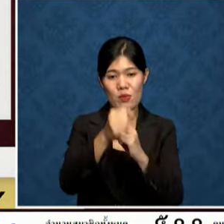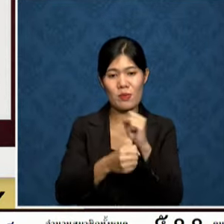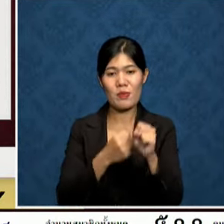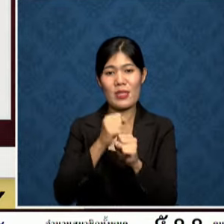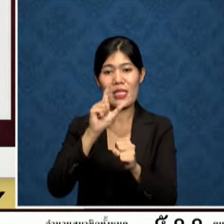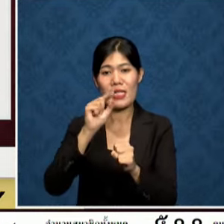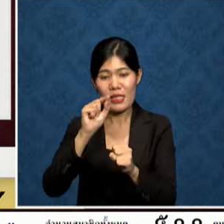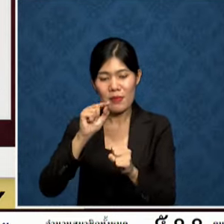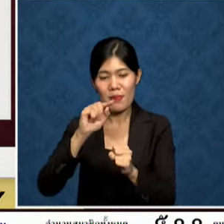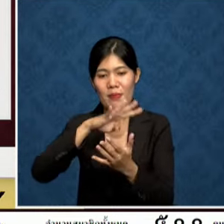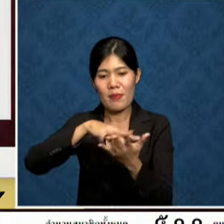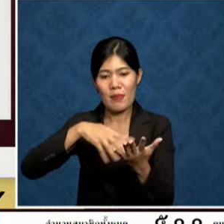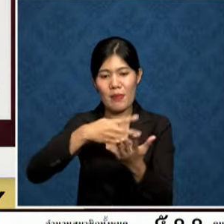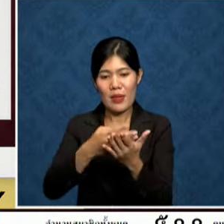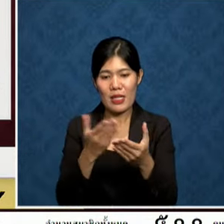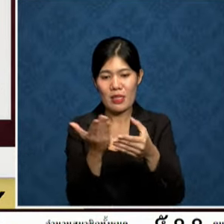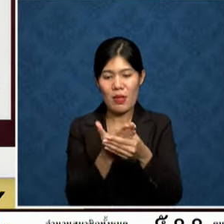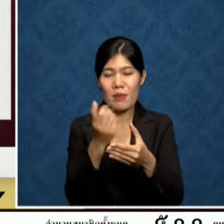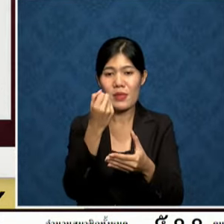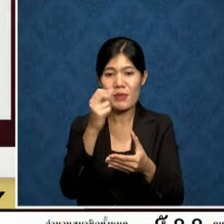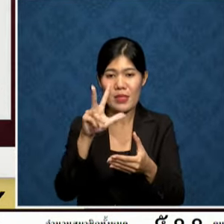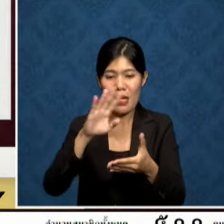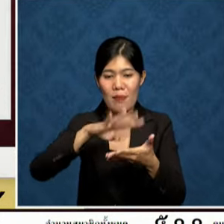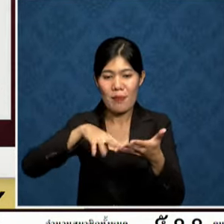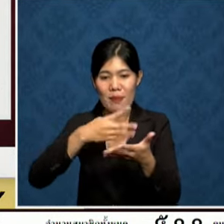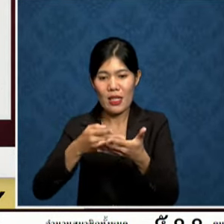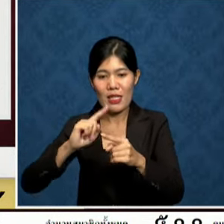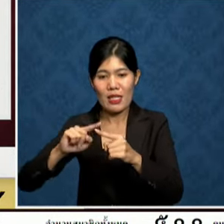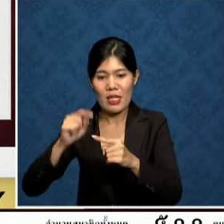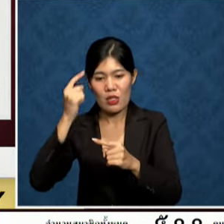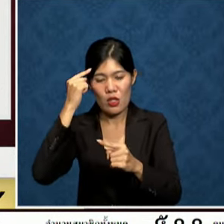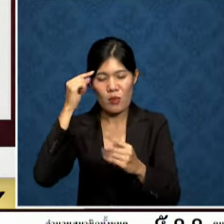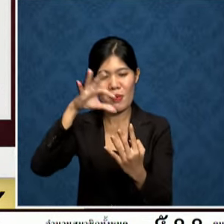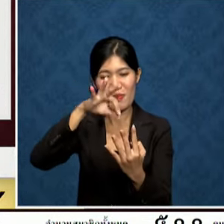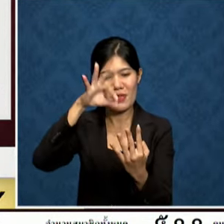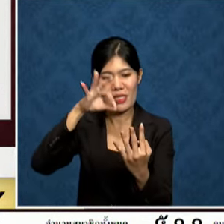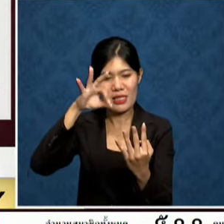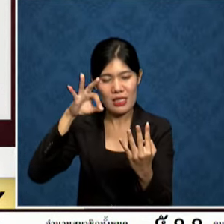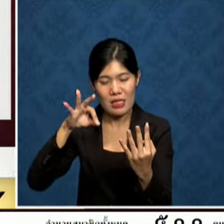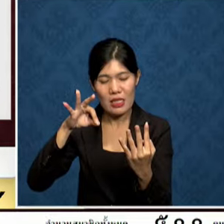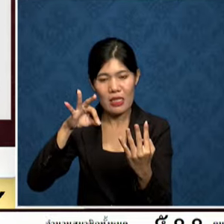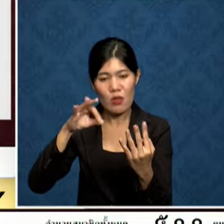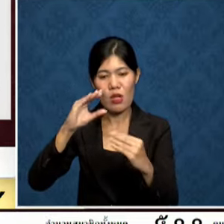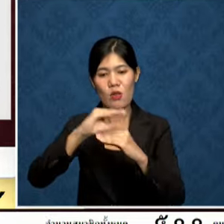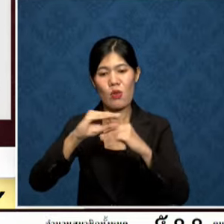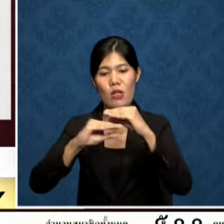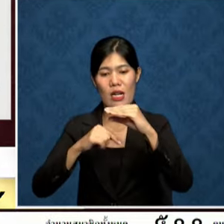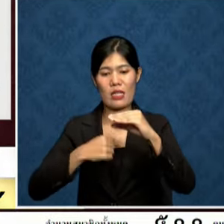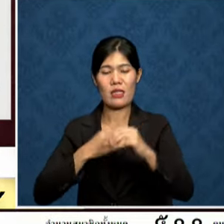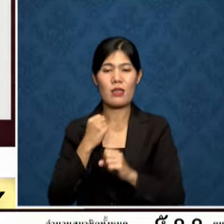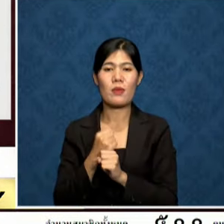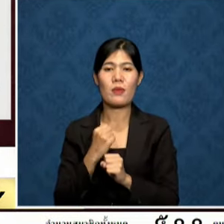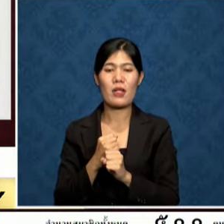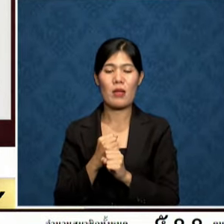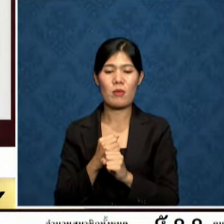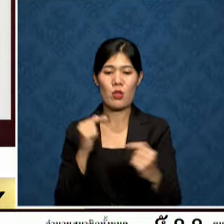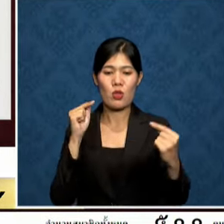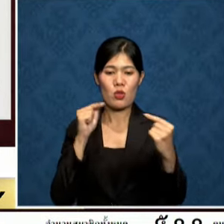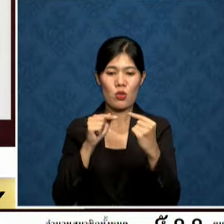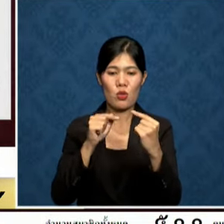พัฉบับที่ 13แผนแม่บทแล้วก็ต้องมานั่งจิ้มเลือกอีกค่ะว่าสุดท้ายแล้วโครงการที่ตัวเองทำนั้นเข้ากับ